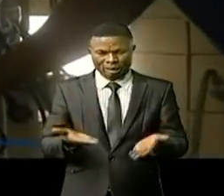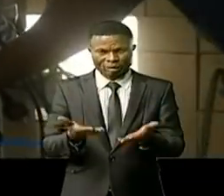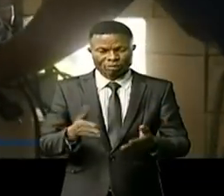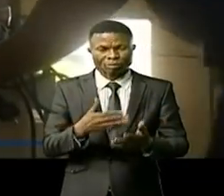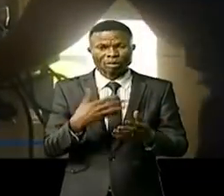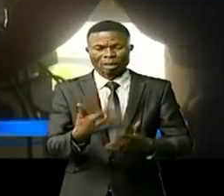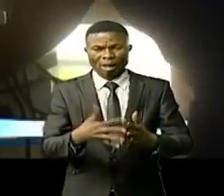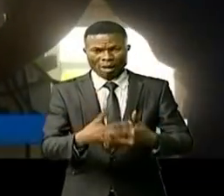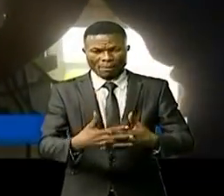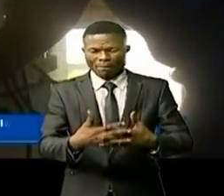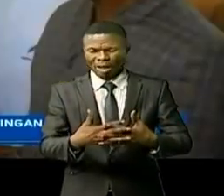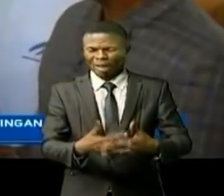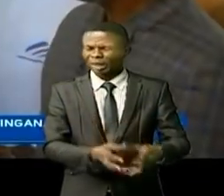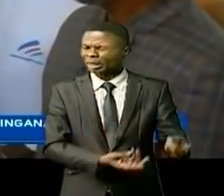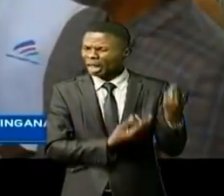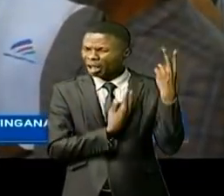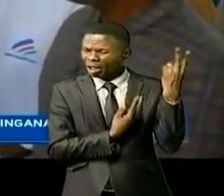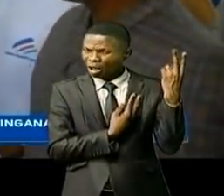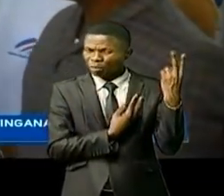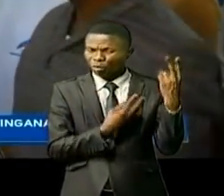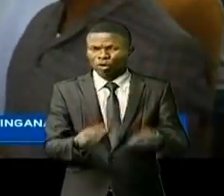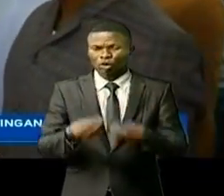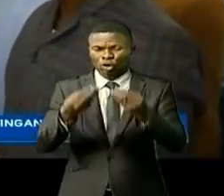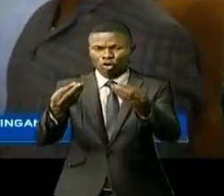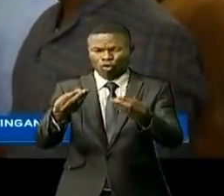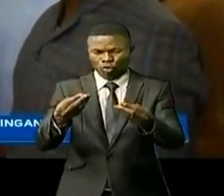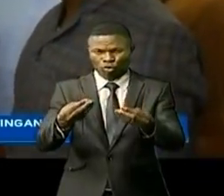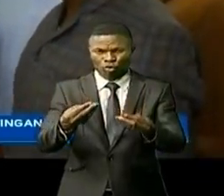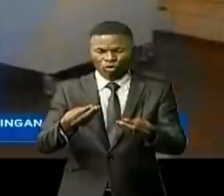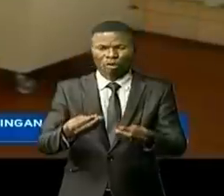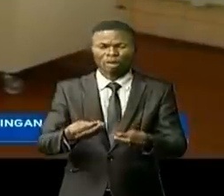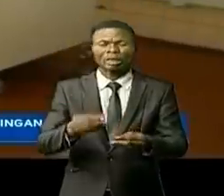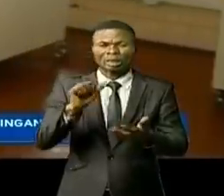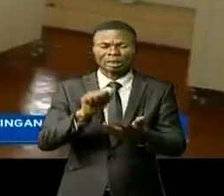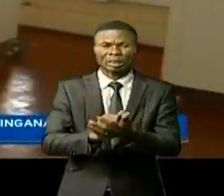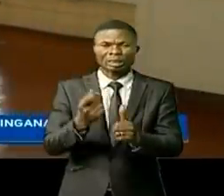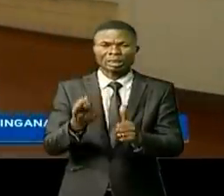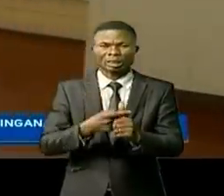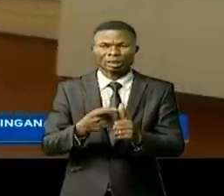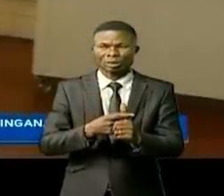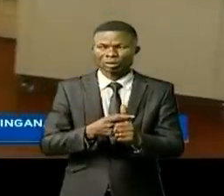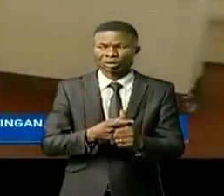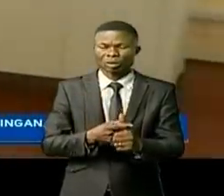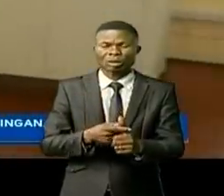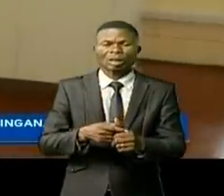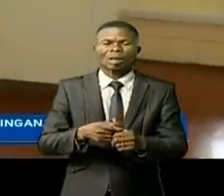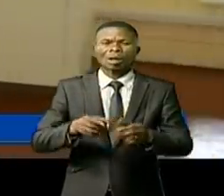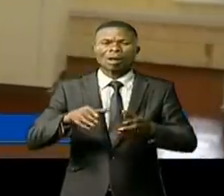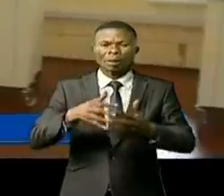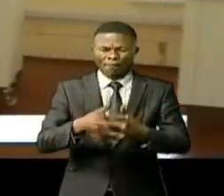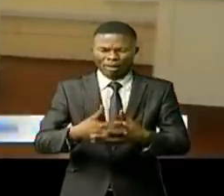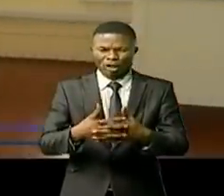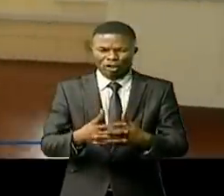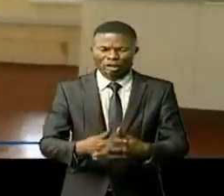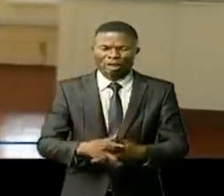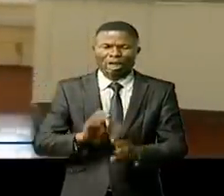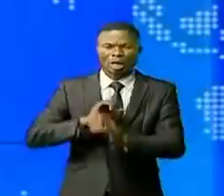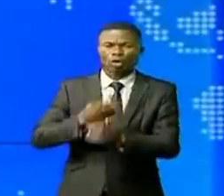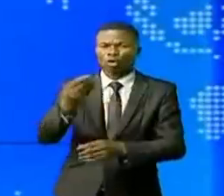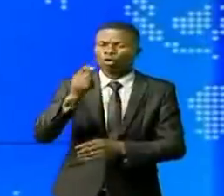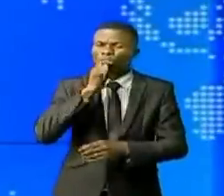équipements médicaux de valeur ont été remis à cette occasion. Il s'agit notamment des couveuses et des biens de première nécessité.